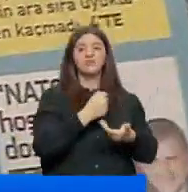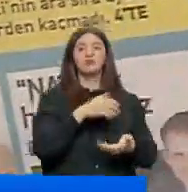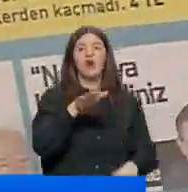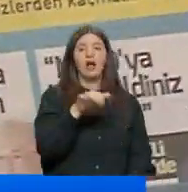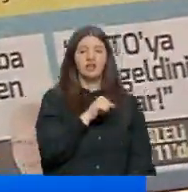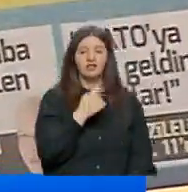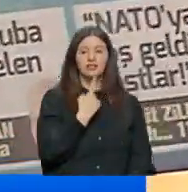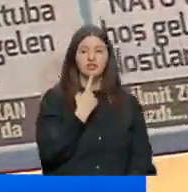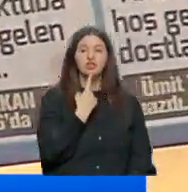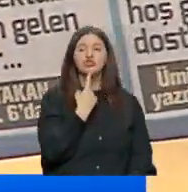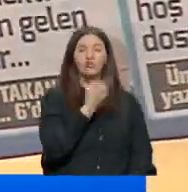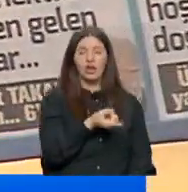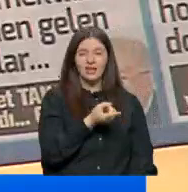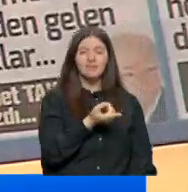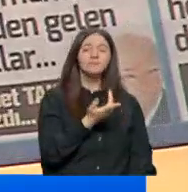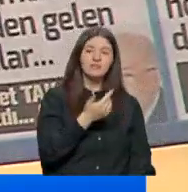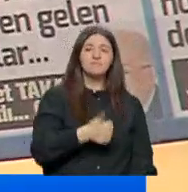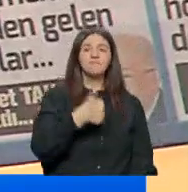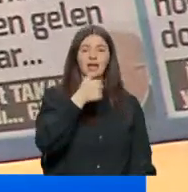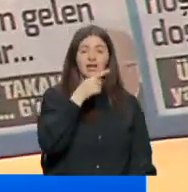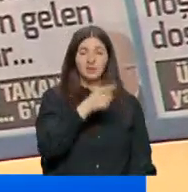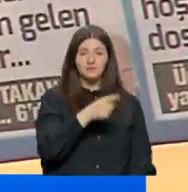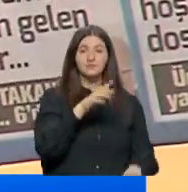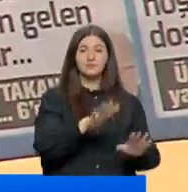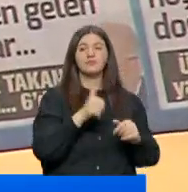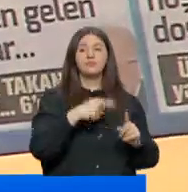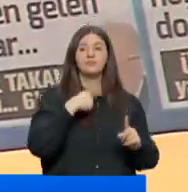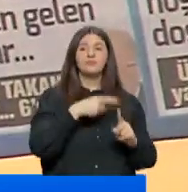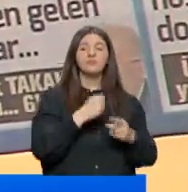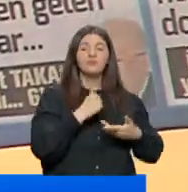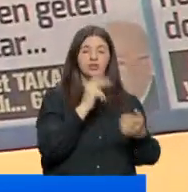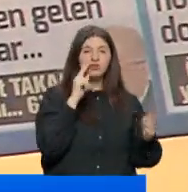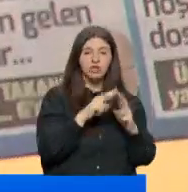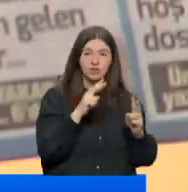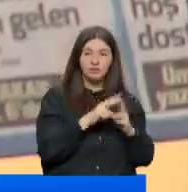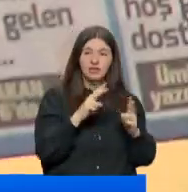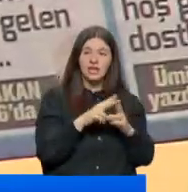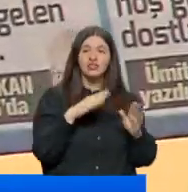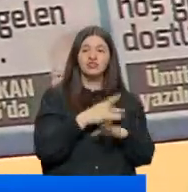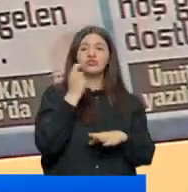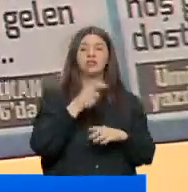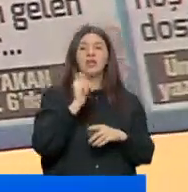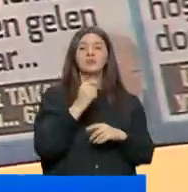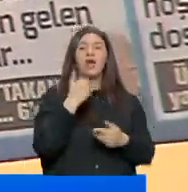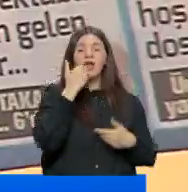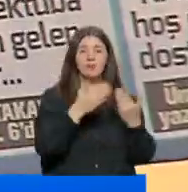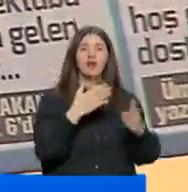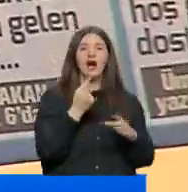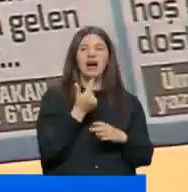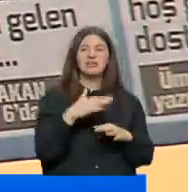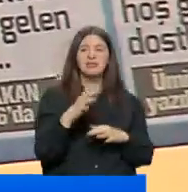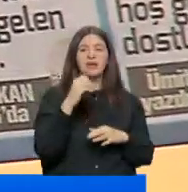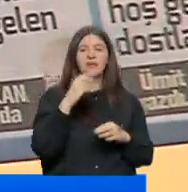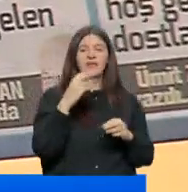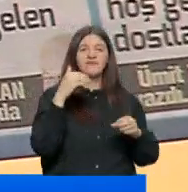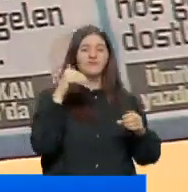alındığını ifade etti. Bakan Nurettin Nebati'nin meclisteki ek bütçe görüşmelerinde gerçekleştirdiği sunumunu az sayıda